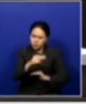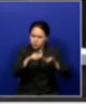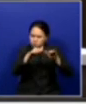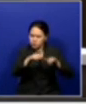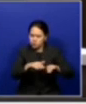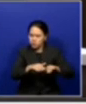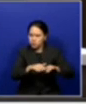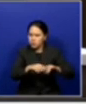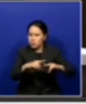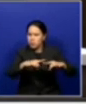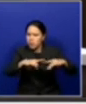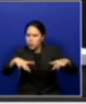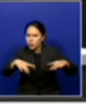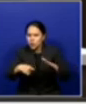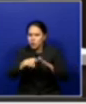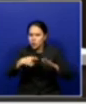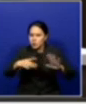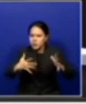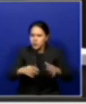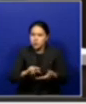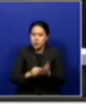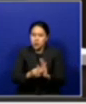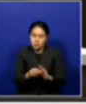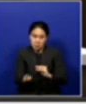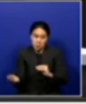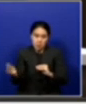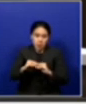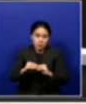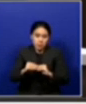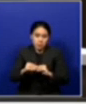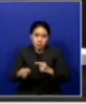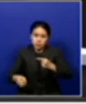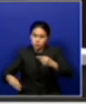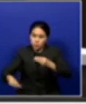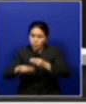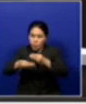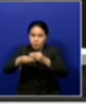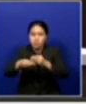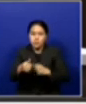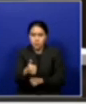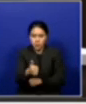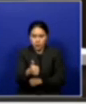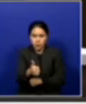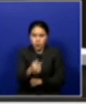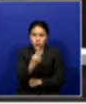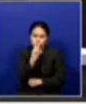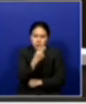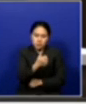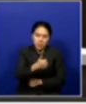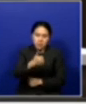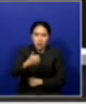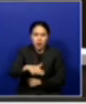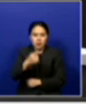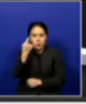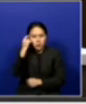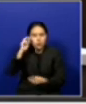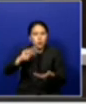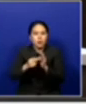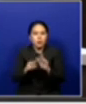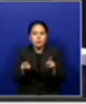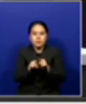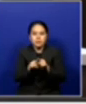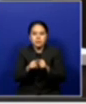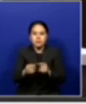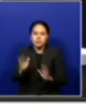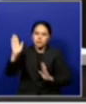องดูครับปรับเพิ่มรายการได้ไหมถ้าได้ไม่ได้เราก็ว่ากันมันเป็นการแปรยติเป็นการเสนอความเห็นเ